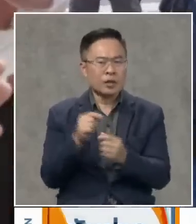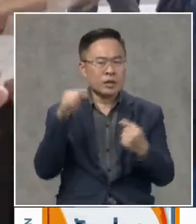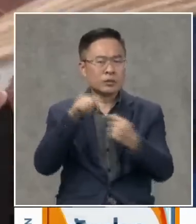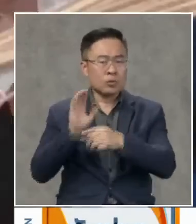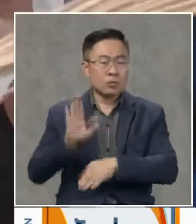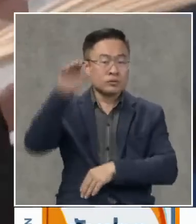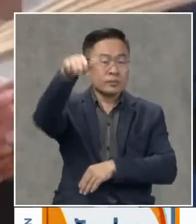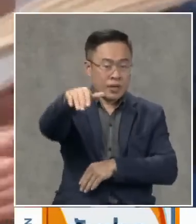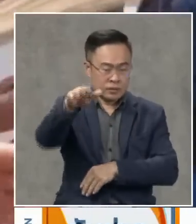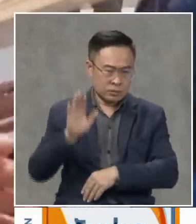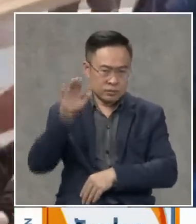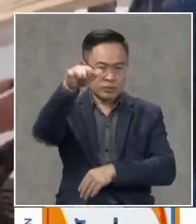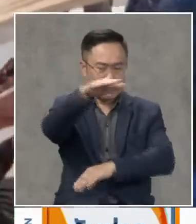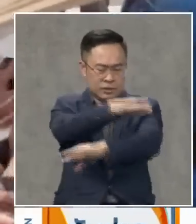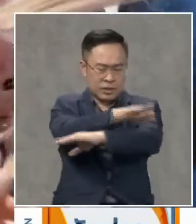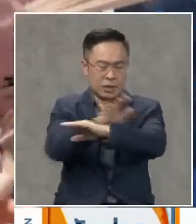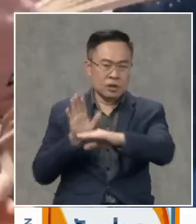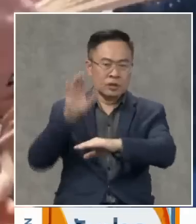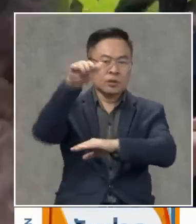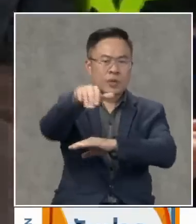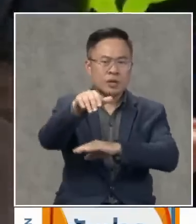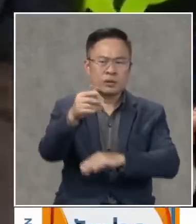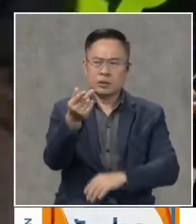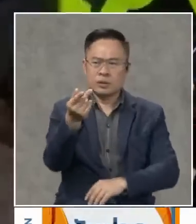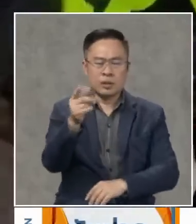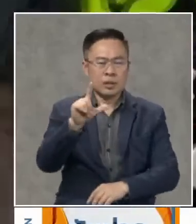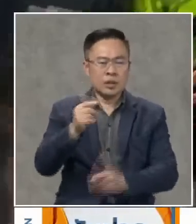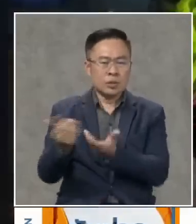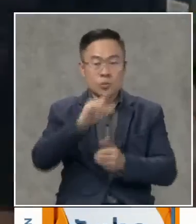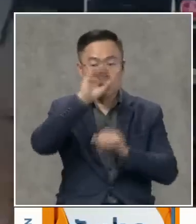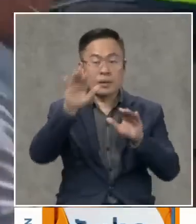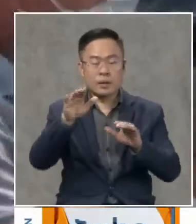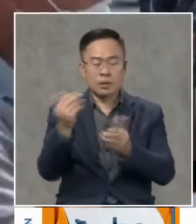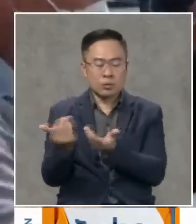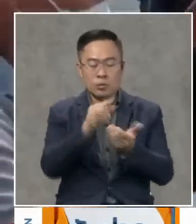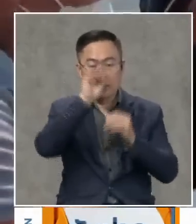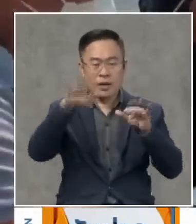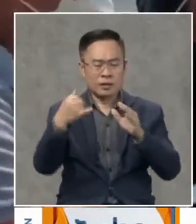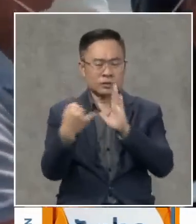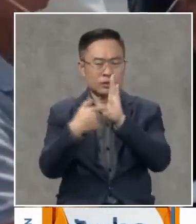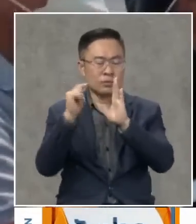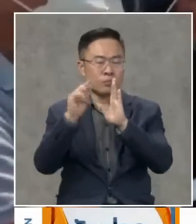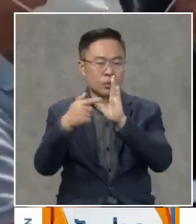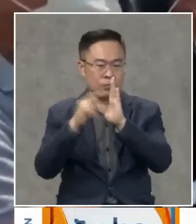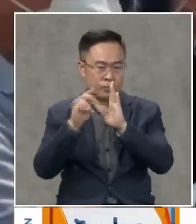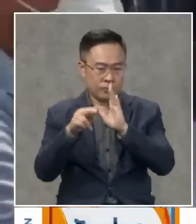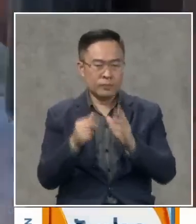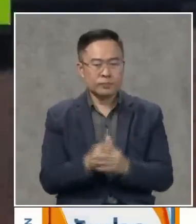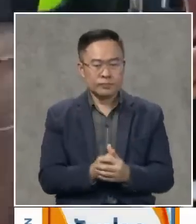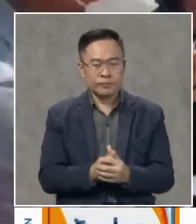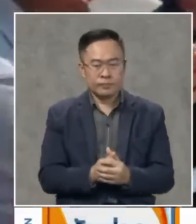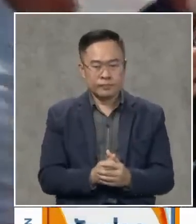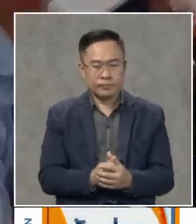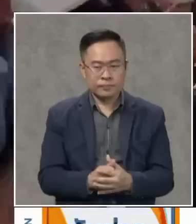ามแยกลำลูกกาทางหลวงหมายเลข9บรรยากาศนี่นะคะมีทั้งญาติกลุ่มเพื่อนที่เคยปฏิบัติหน้าที่ในพื้นที่มาร่วมงาน